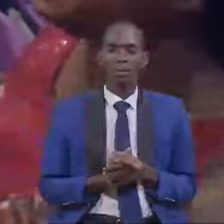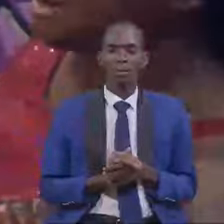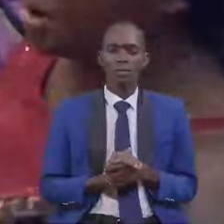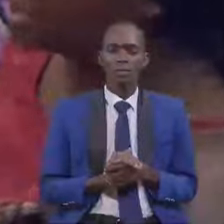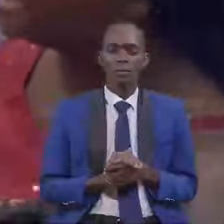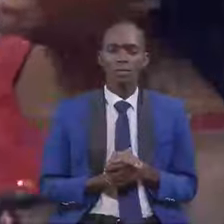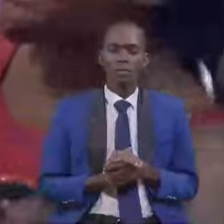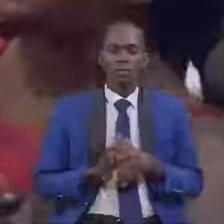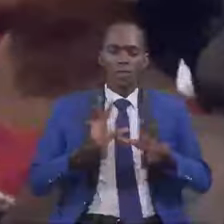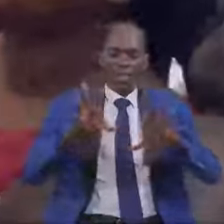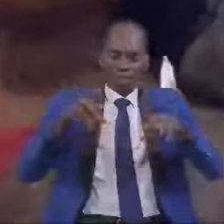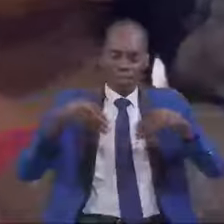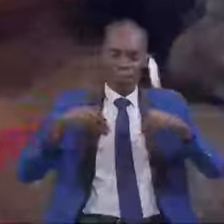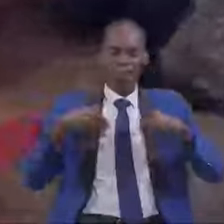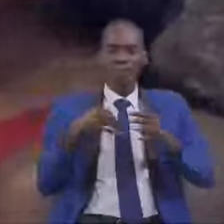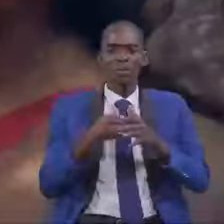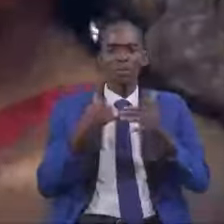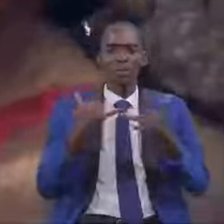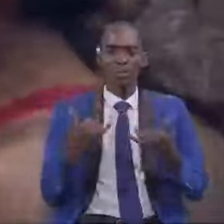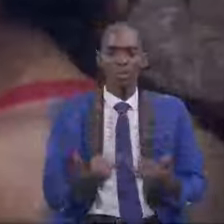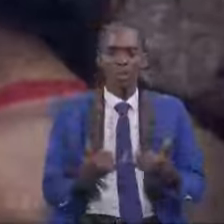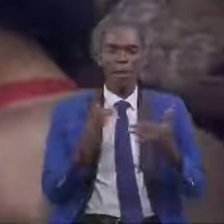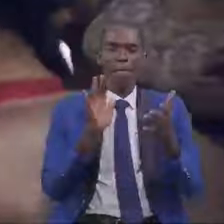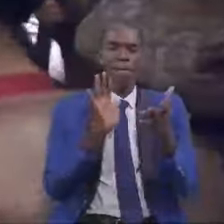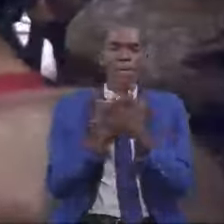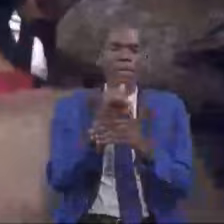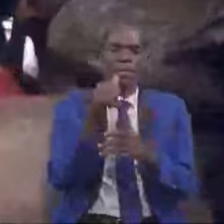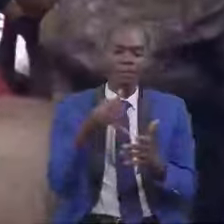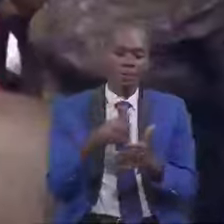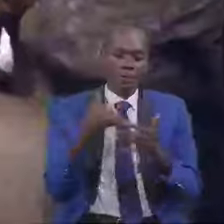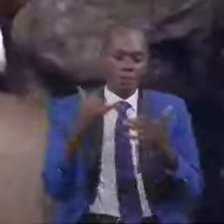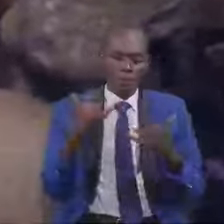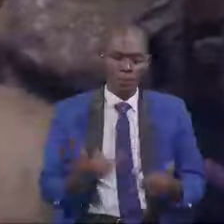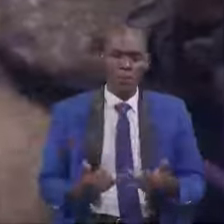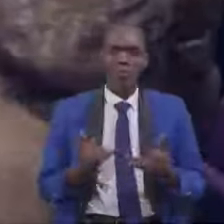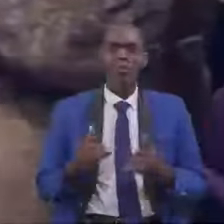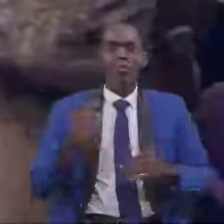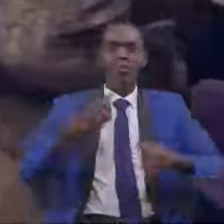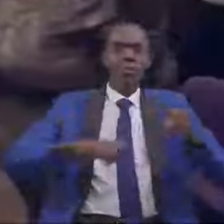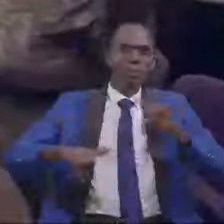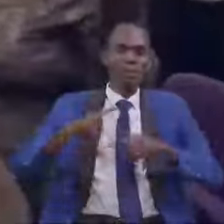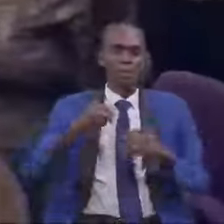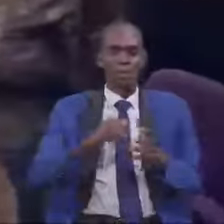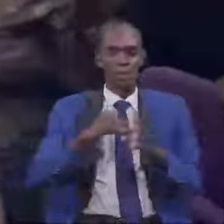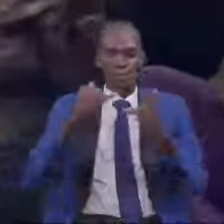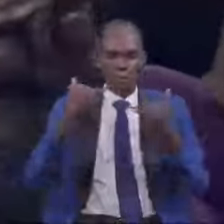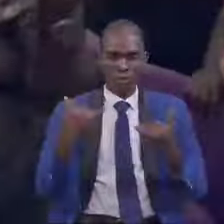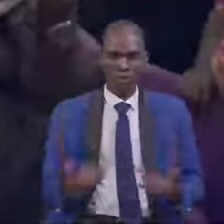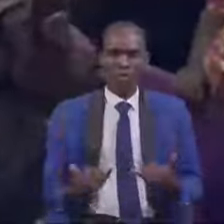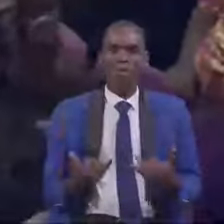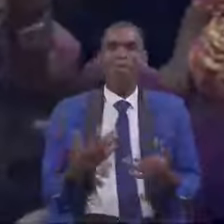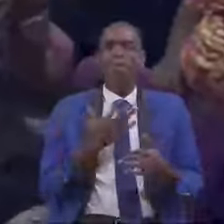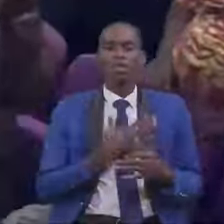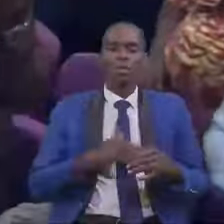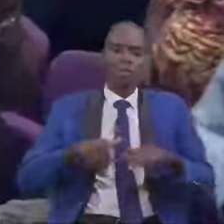Acceptez-le maintenant. Croyez-le maintenant. Confessez-le maintenant. Affirmez-le maintenant.